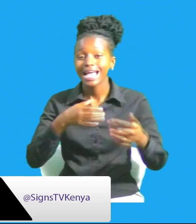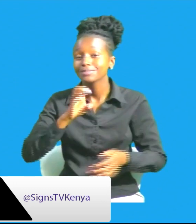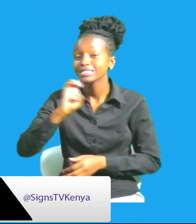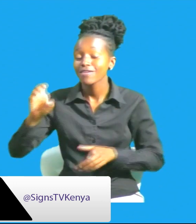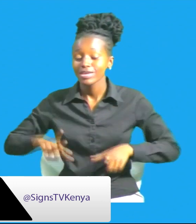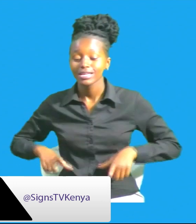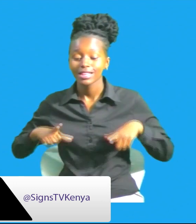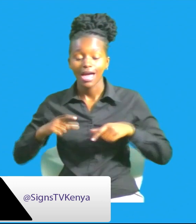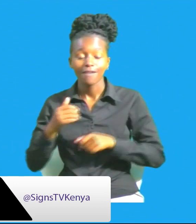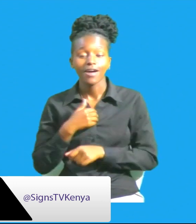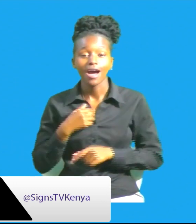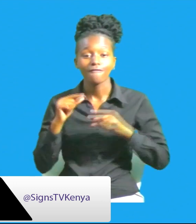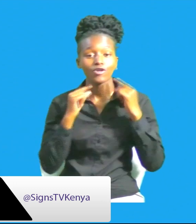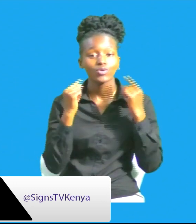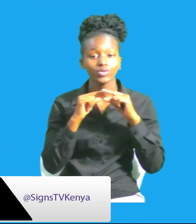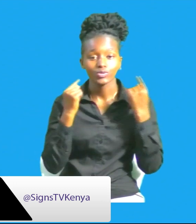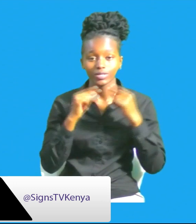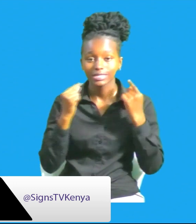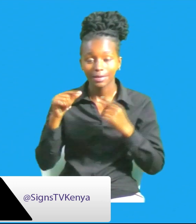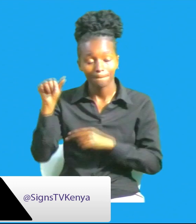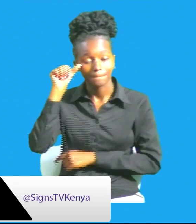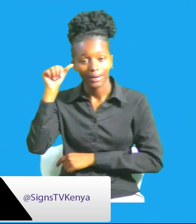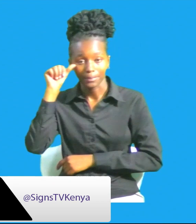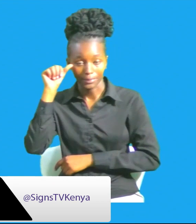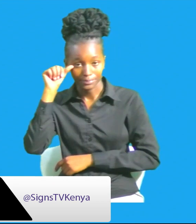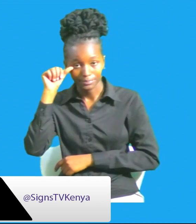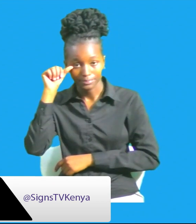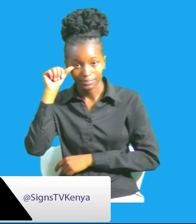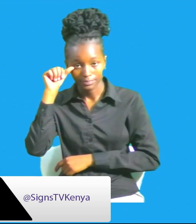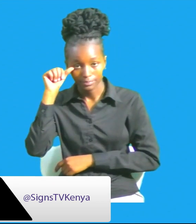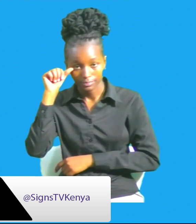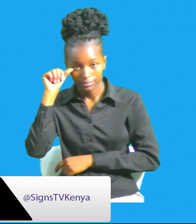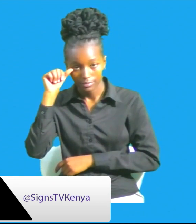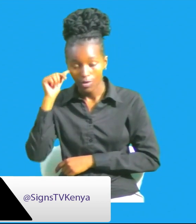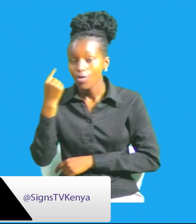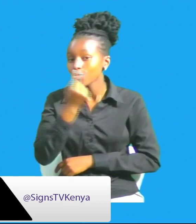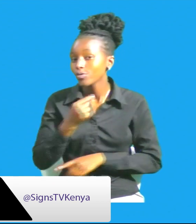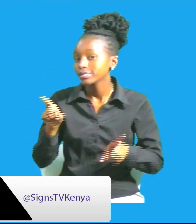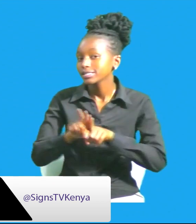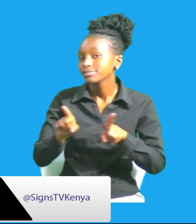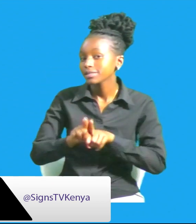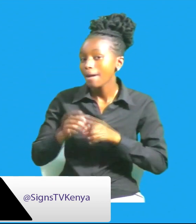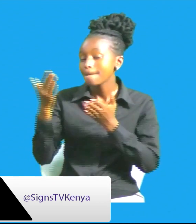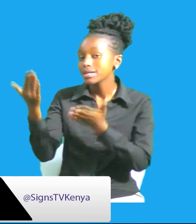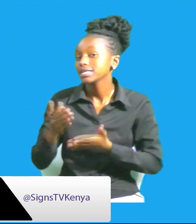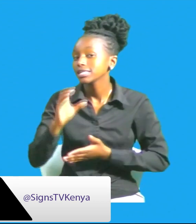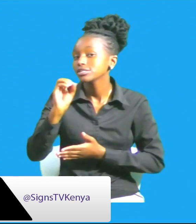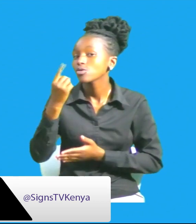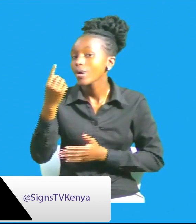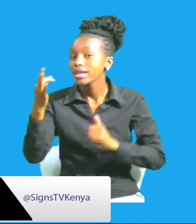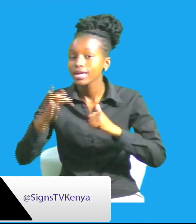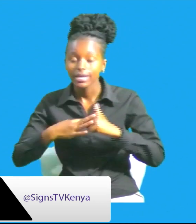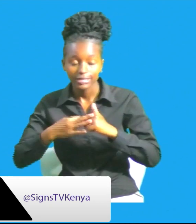Live. Kama kawaida uko na mimi wako Shike, ukitaka unaweza niita pia presenter 018 and my sign